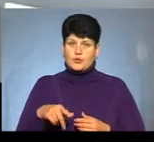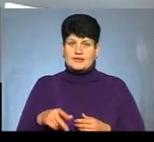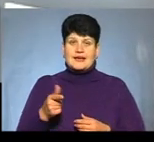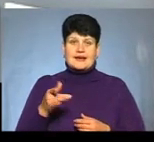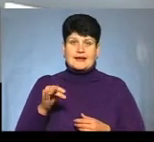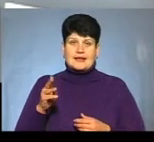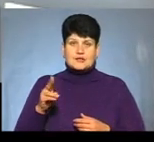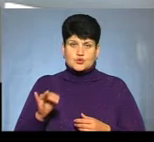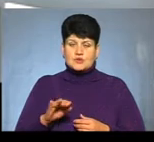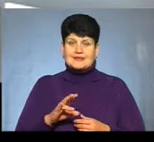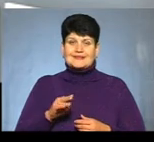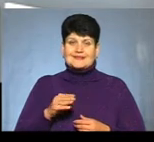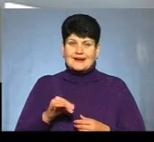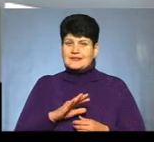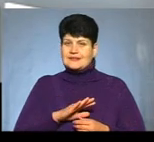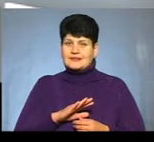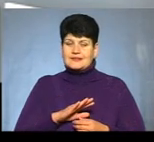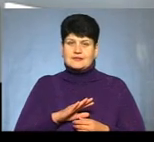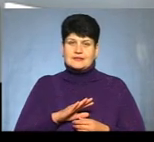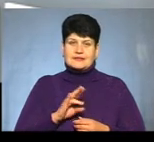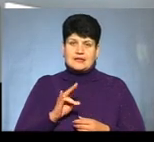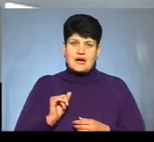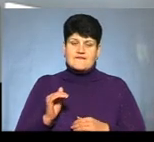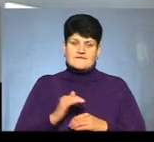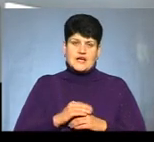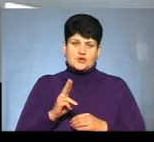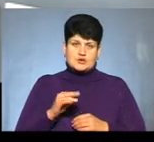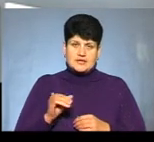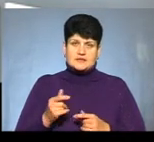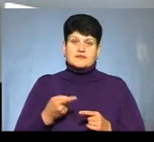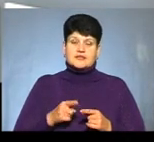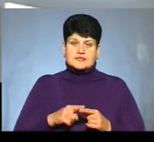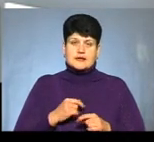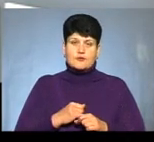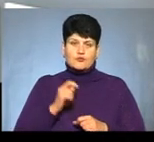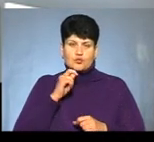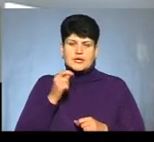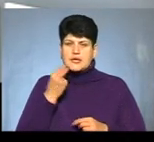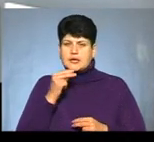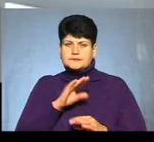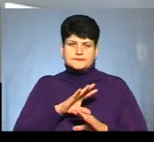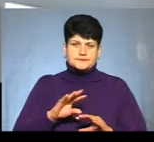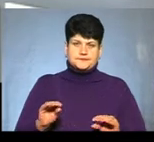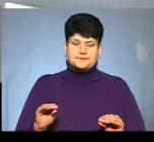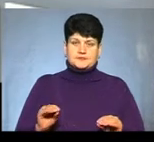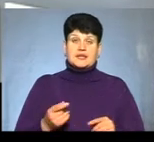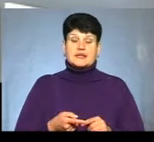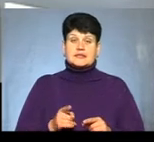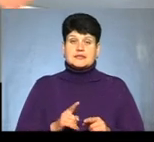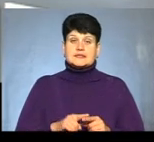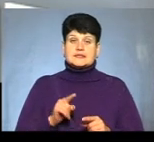грицю, та й не вечорниці, тобто класичну виставу, це, що він вміє робити, і він робить в Україні сьогодні, це найкраще.